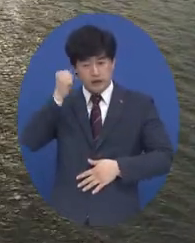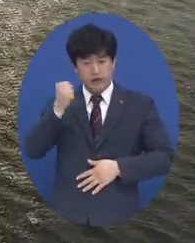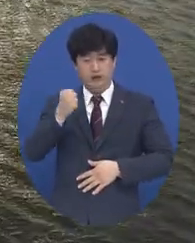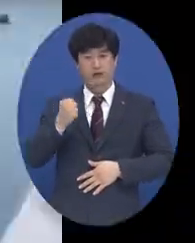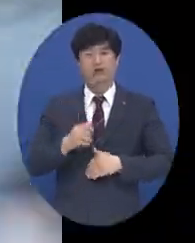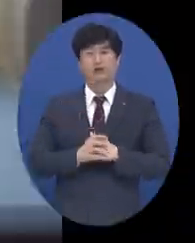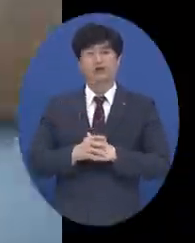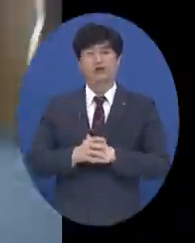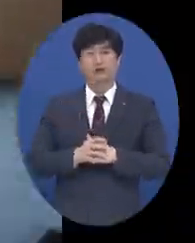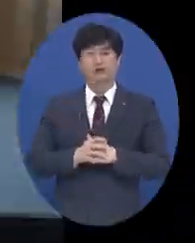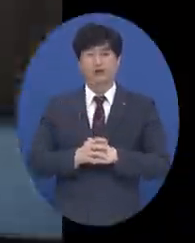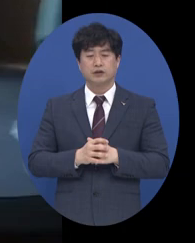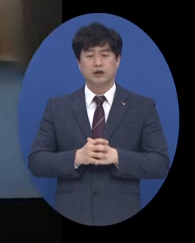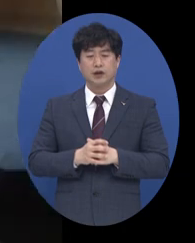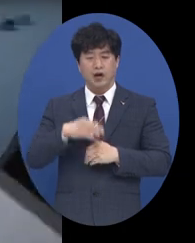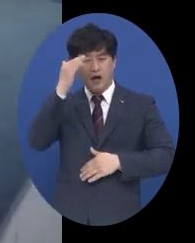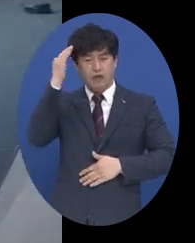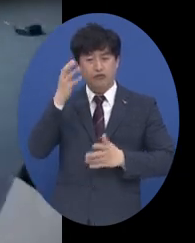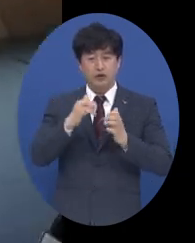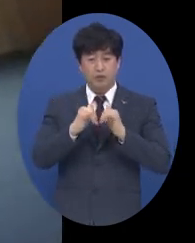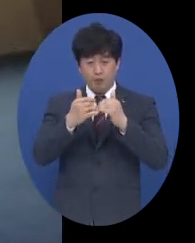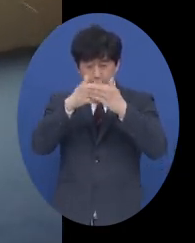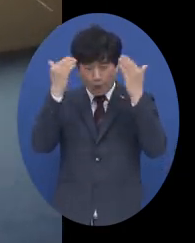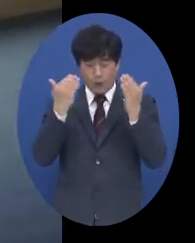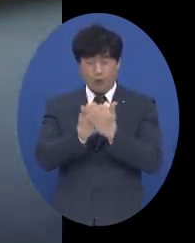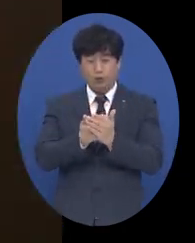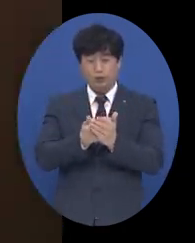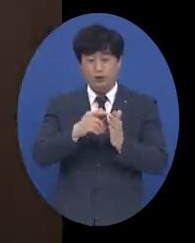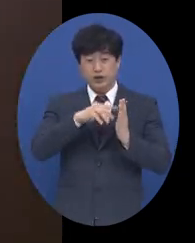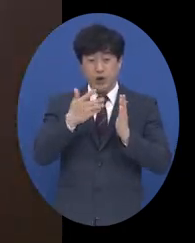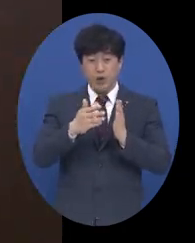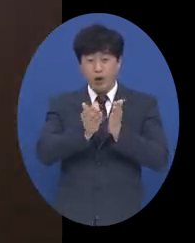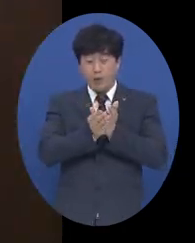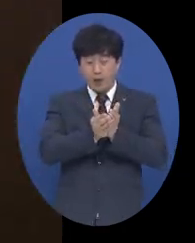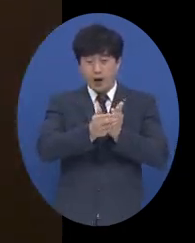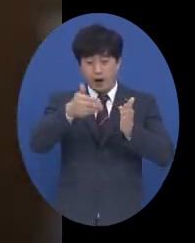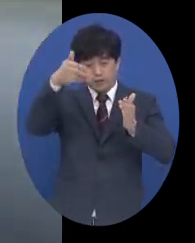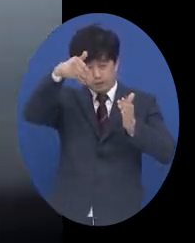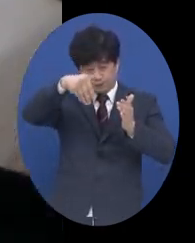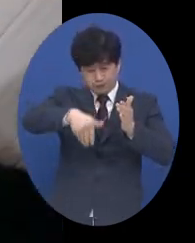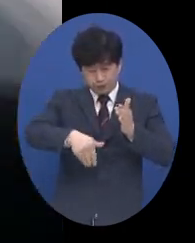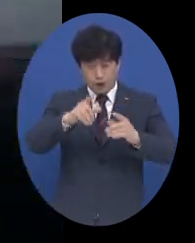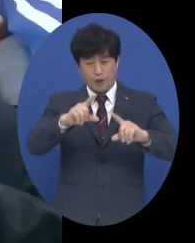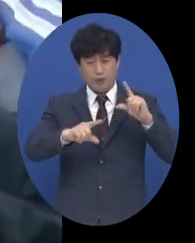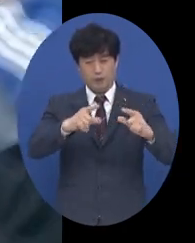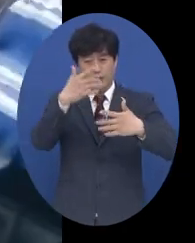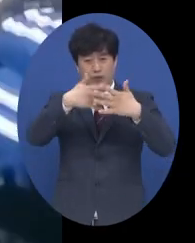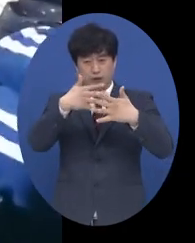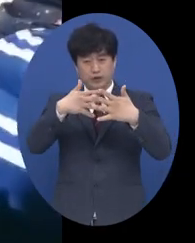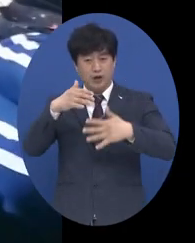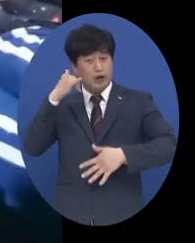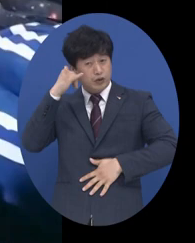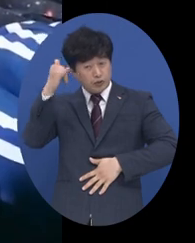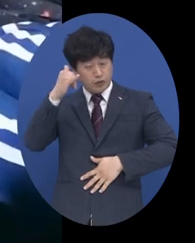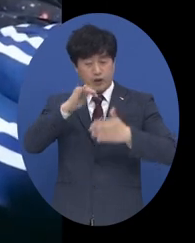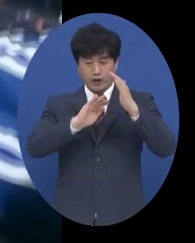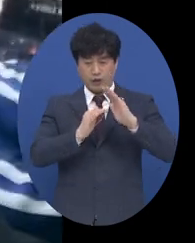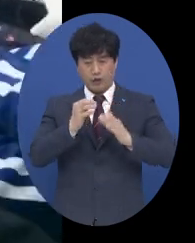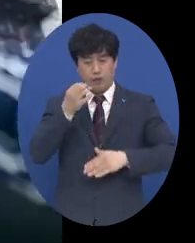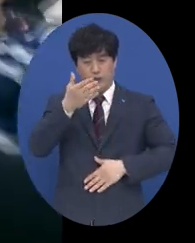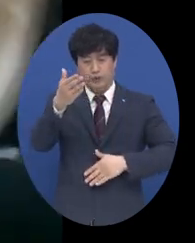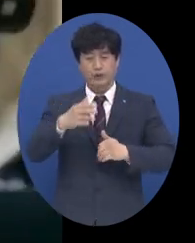16일. 대한민국 모두 세월호가 가라앉는 장면을 지켜보았던 그 현장의 영상과 통화 기록을 오롯이